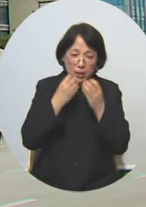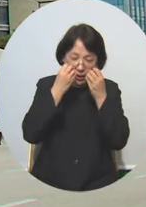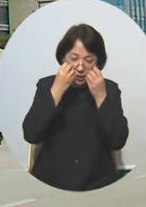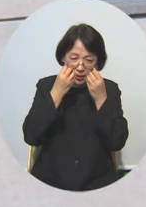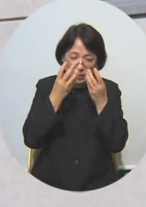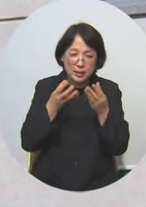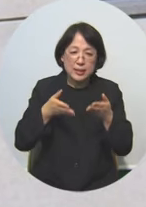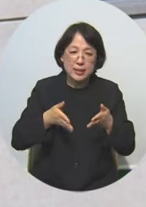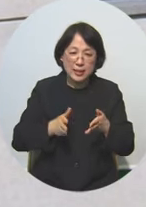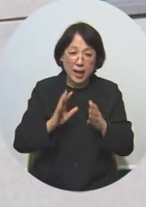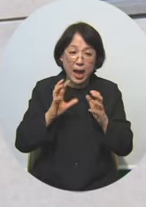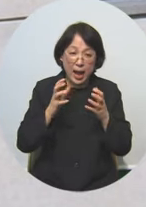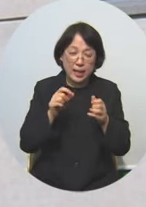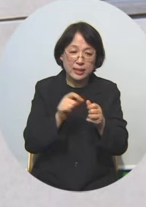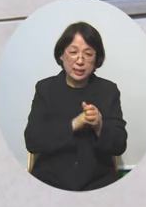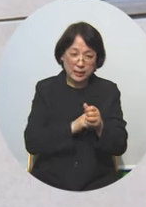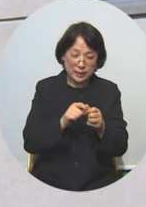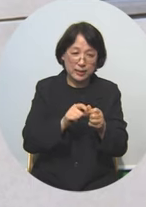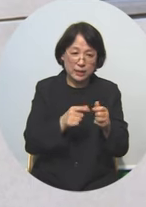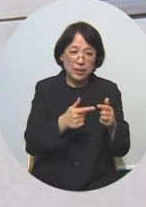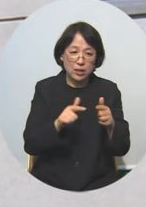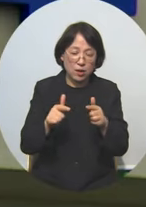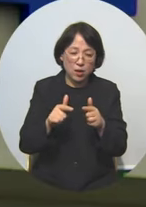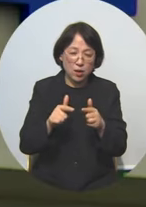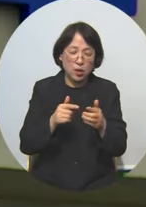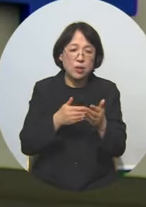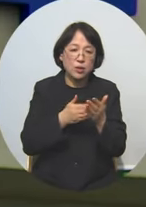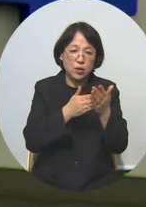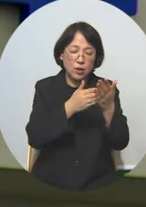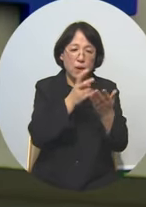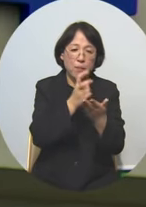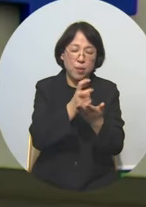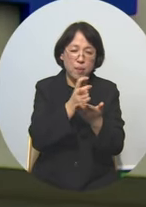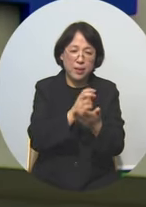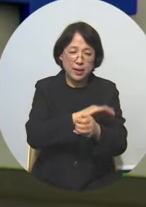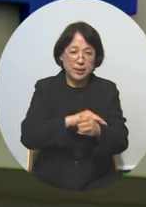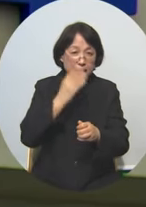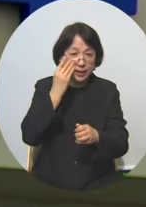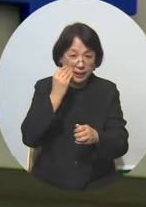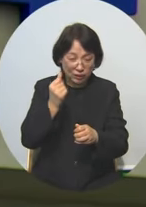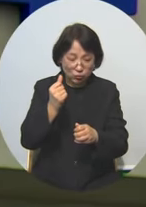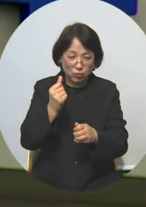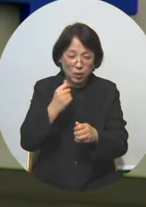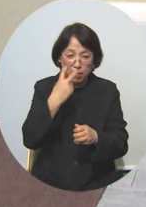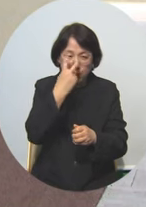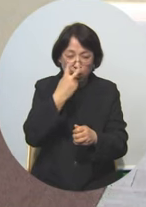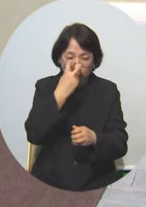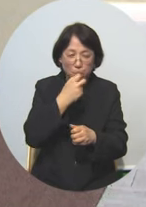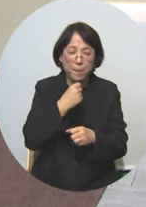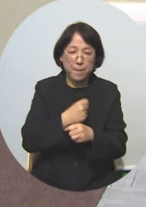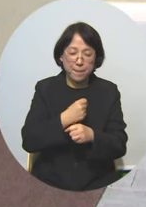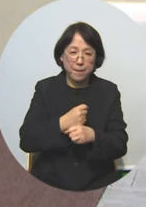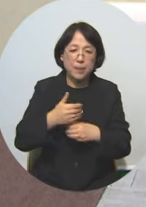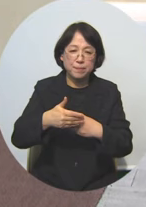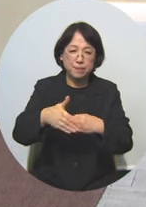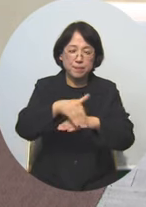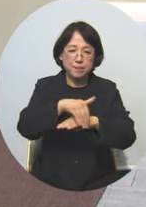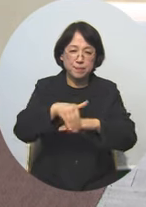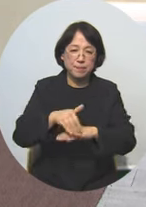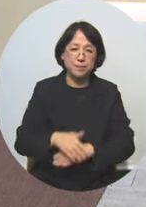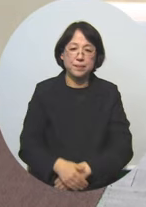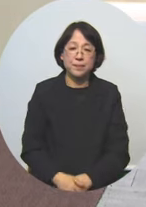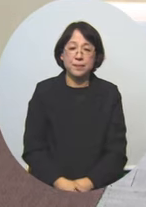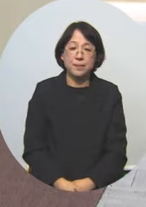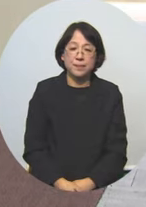지난 25일 개편된 청약 제도가 안정적으로 정착할 수 있도록 시장 모니터링과 점검 활동을 강화할